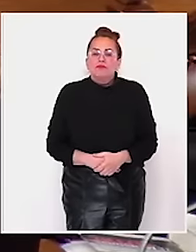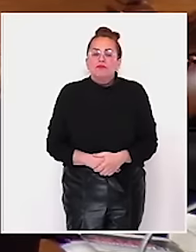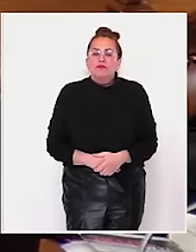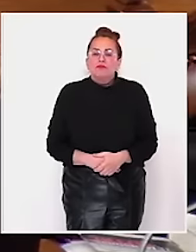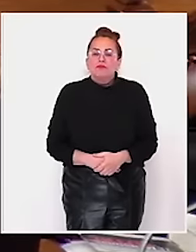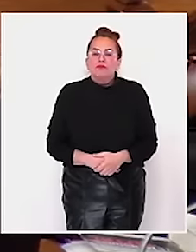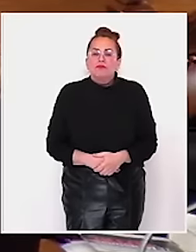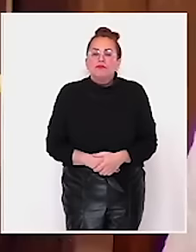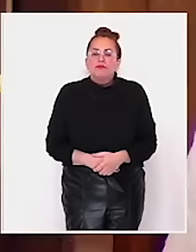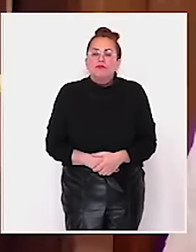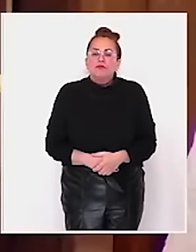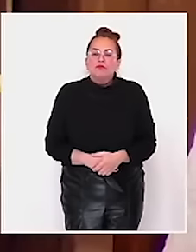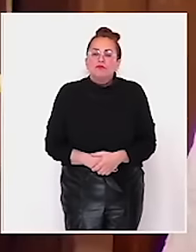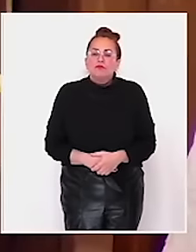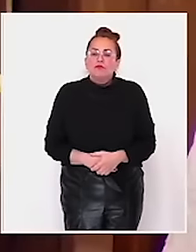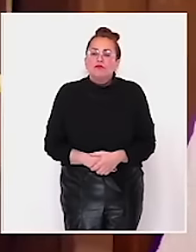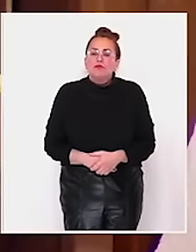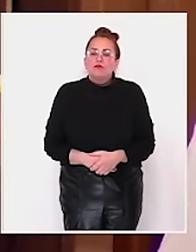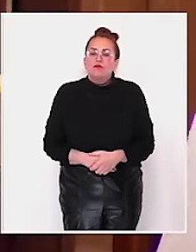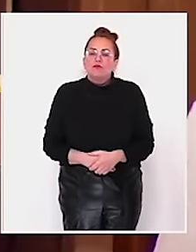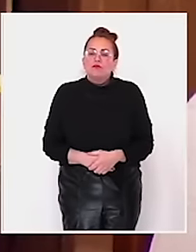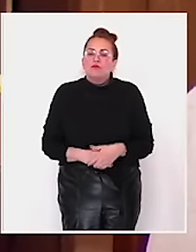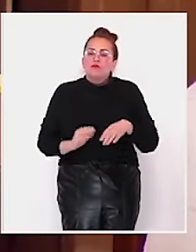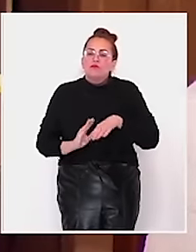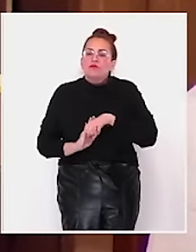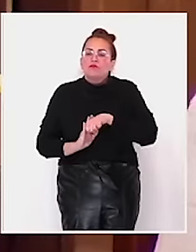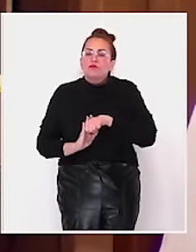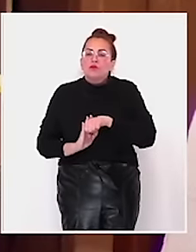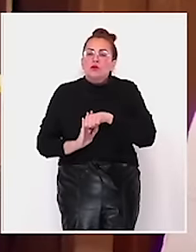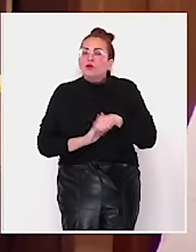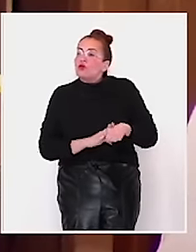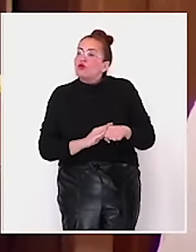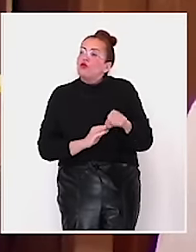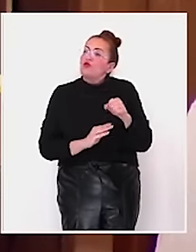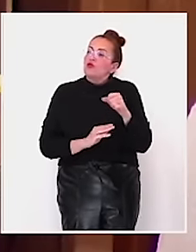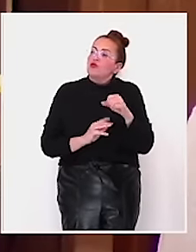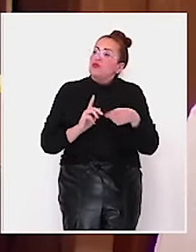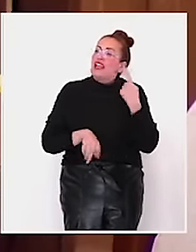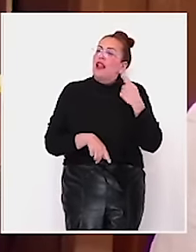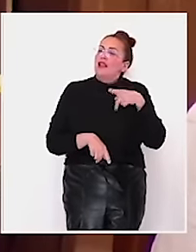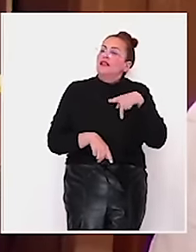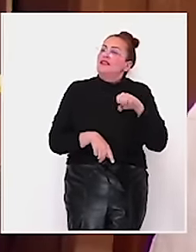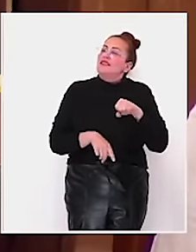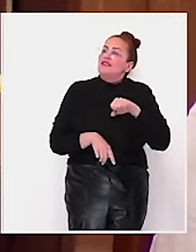Allez, la droite social-démocrate, la gauche social-démocrate dure va vous répondre. Mathieu.